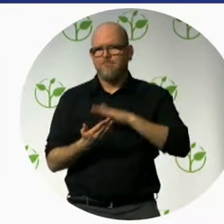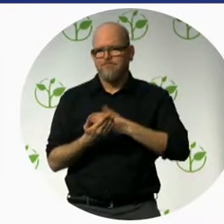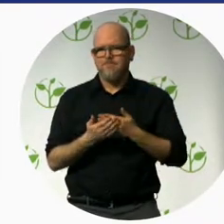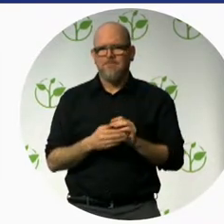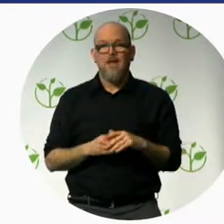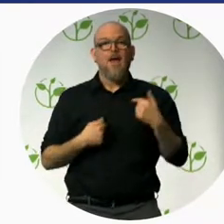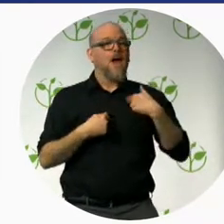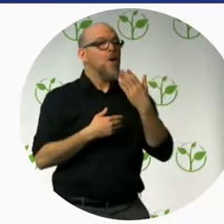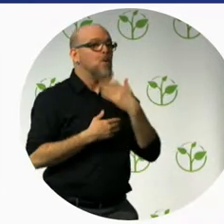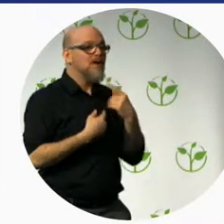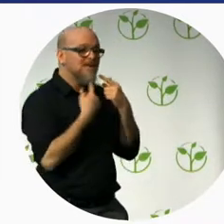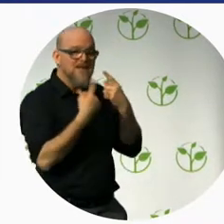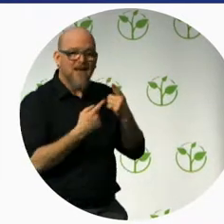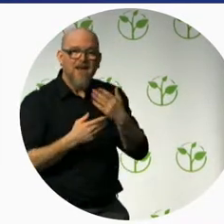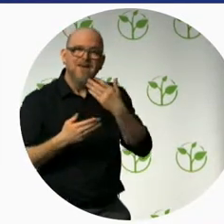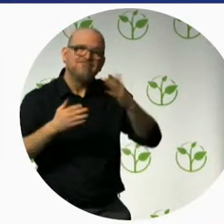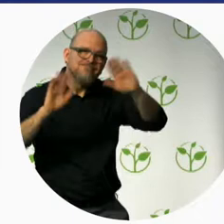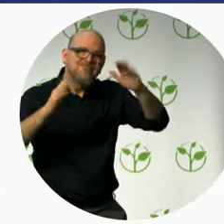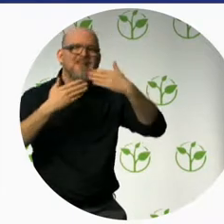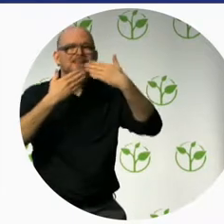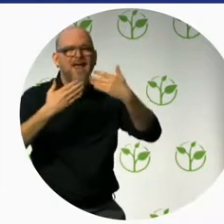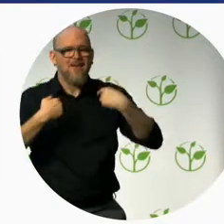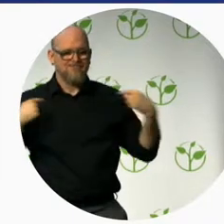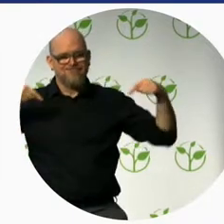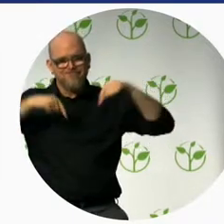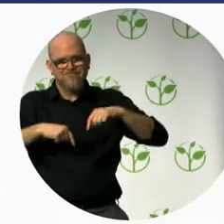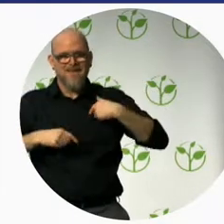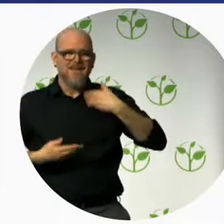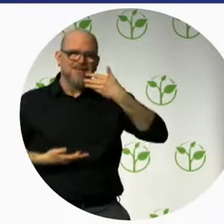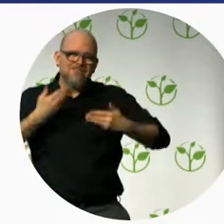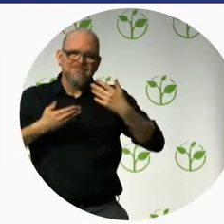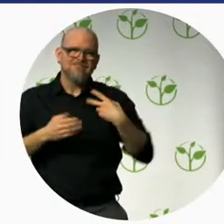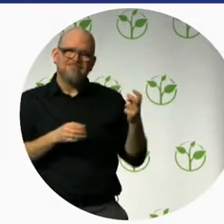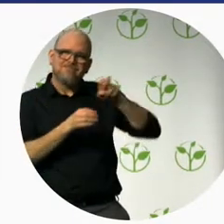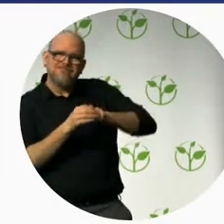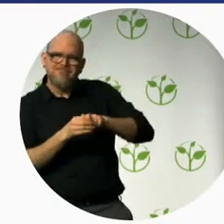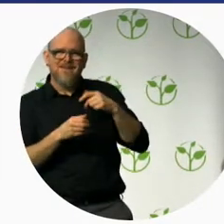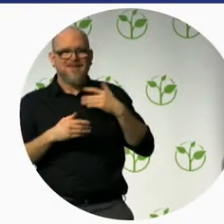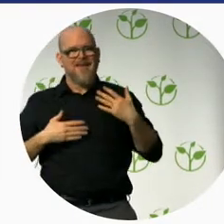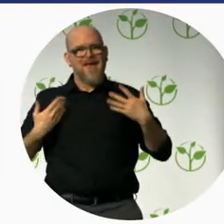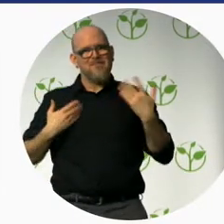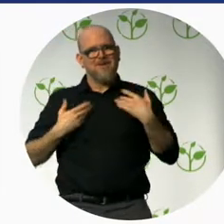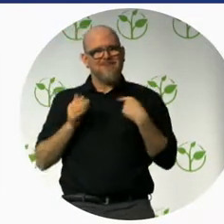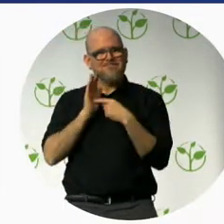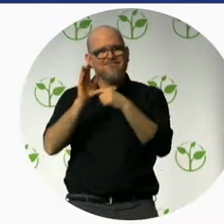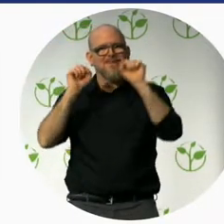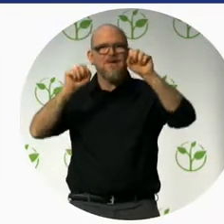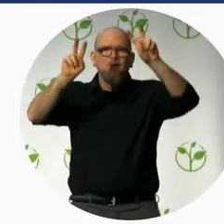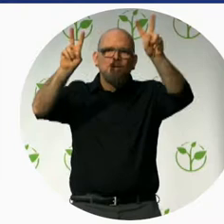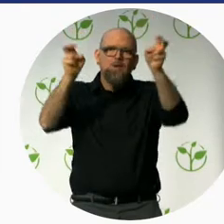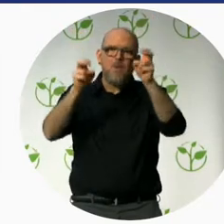wziąć w konferencji Zero Projekt i jestem zaszczyzna, rozmawiamy w panelu związany z turystą